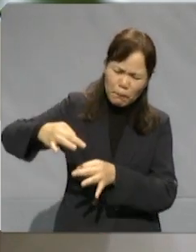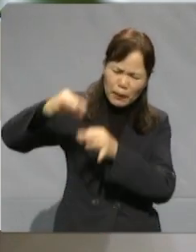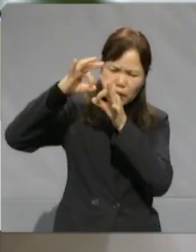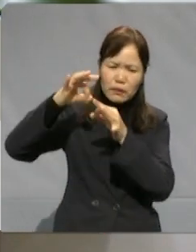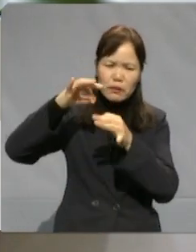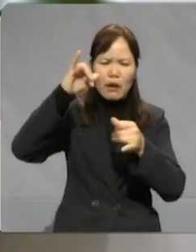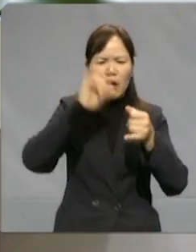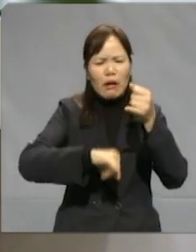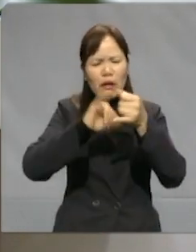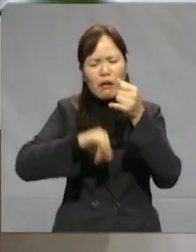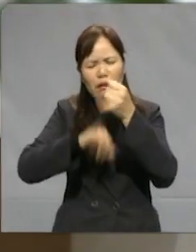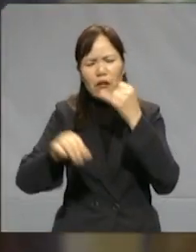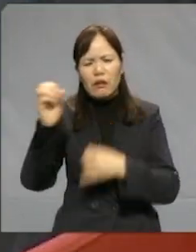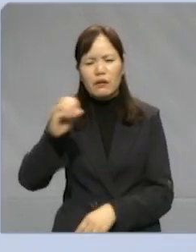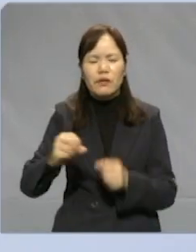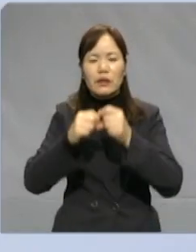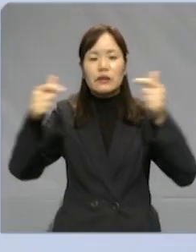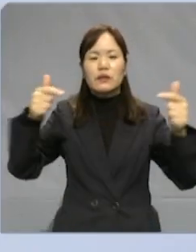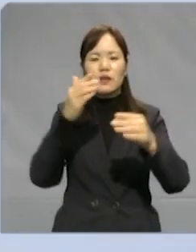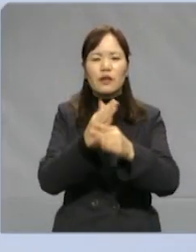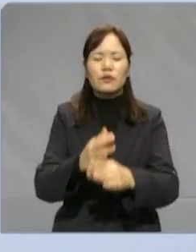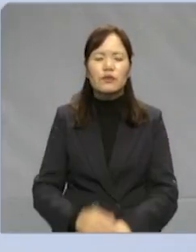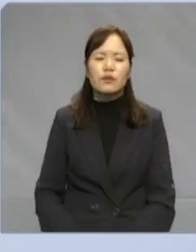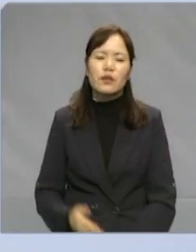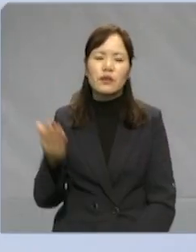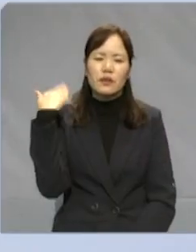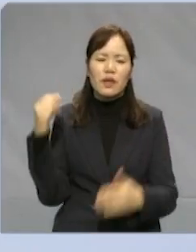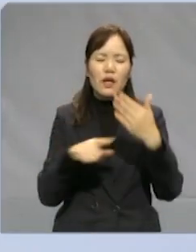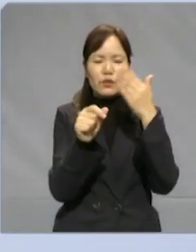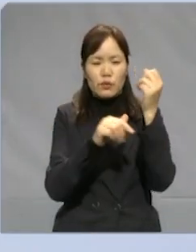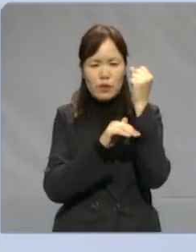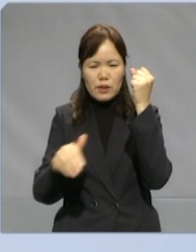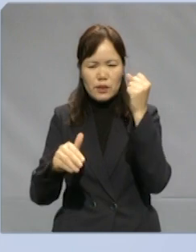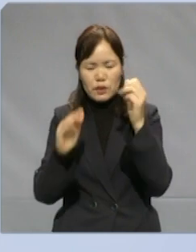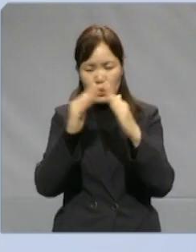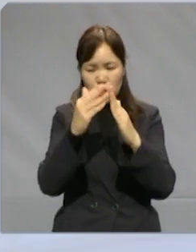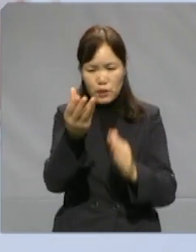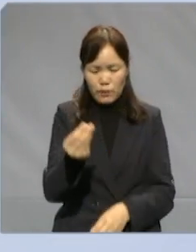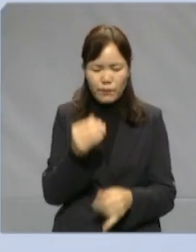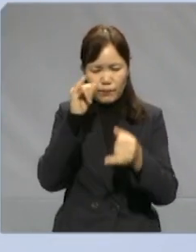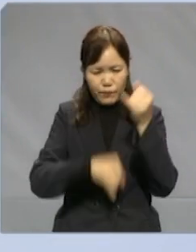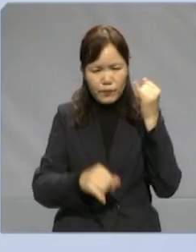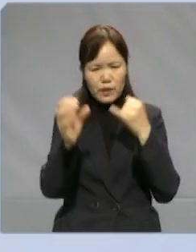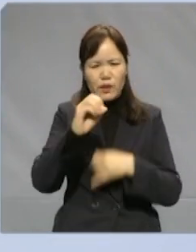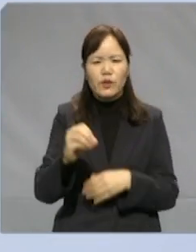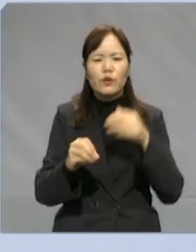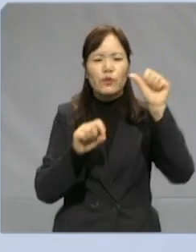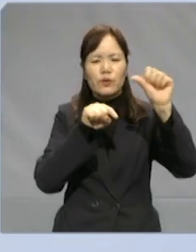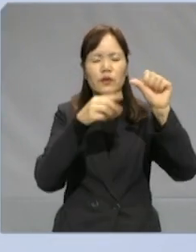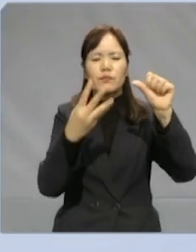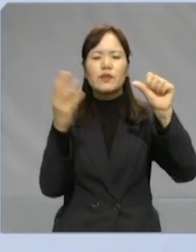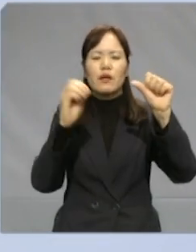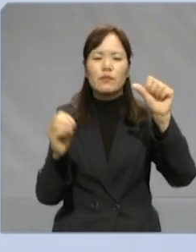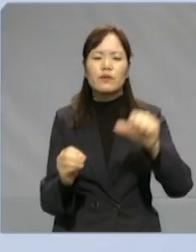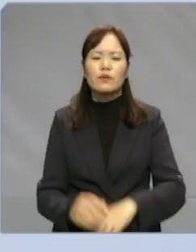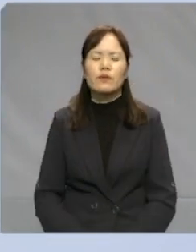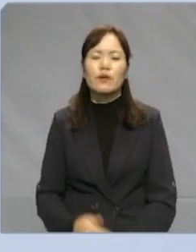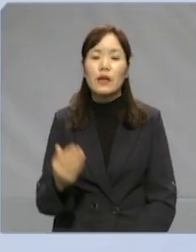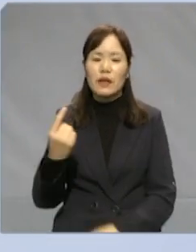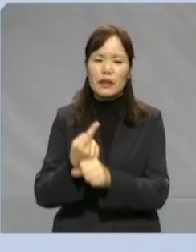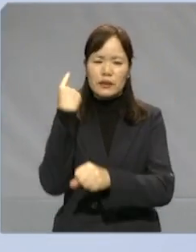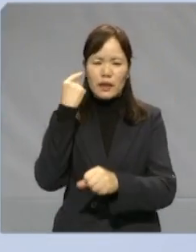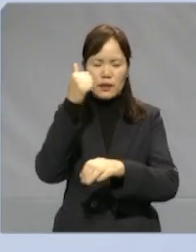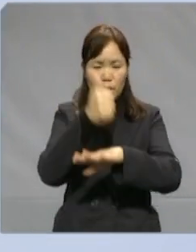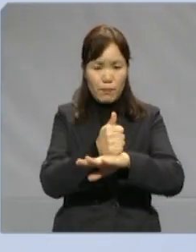급격히 상승하고 있습니다 지난 9월 기준 가게 대출 연체율은 5.4% 지난해